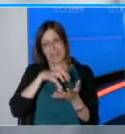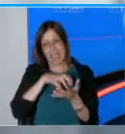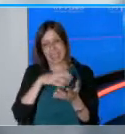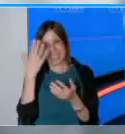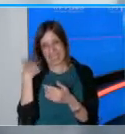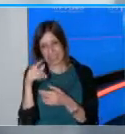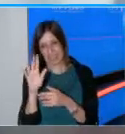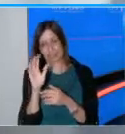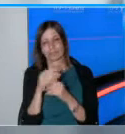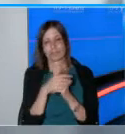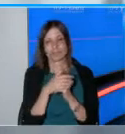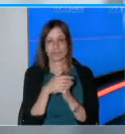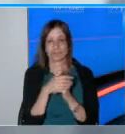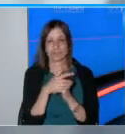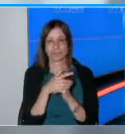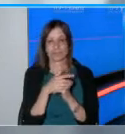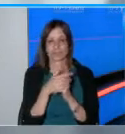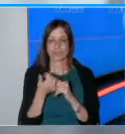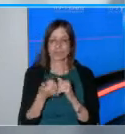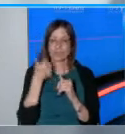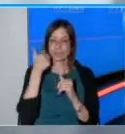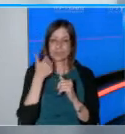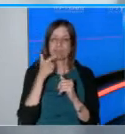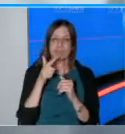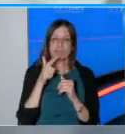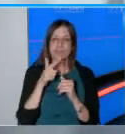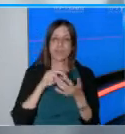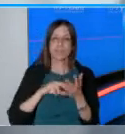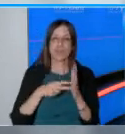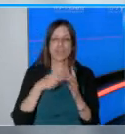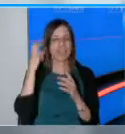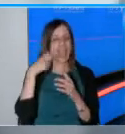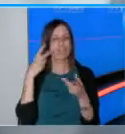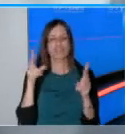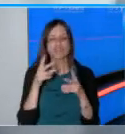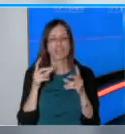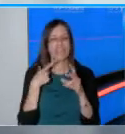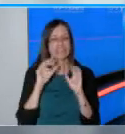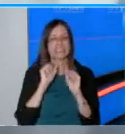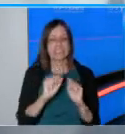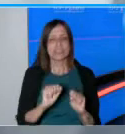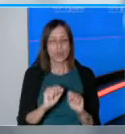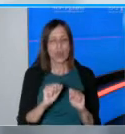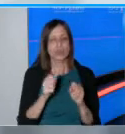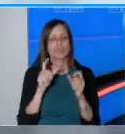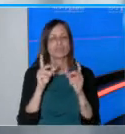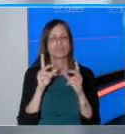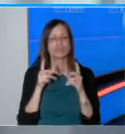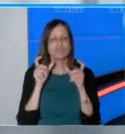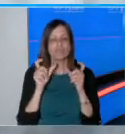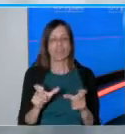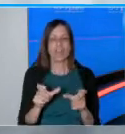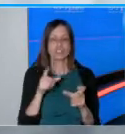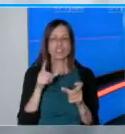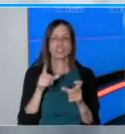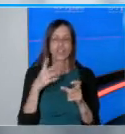העיר. המנהיגות הפוליטית הערבית אין לה סמכות לעצור או לאסוף נשק או להעמיד לדין, אין לה